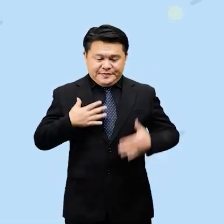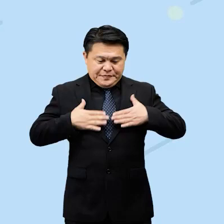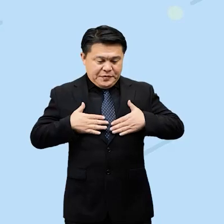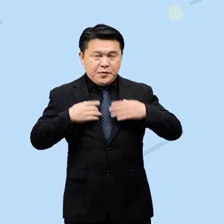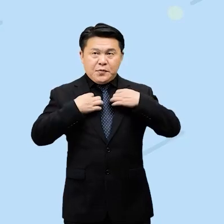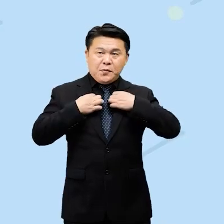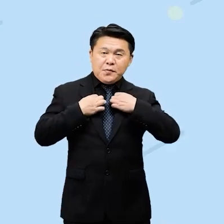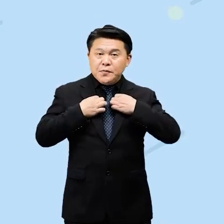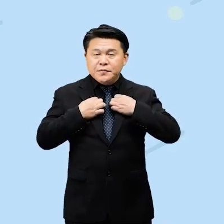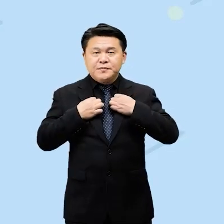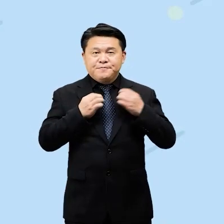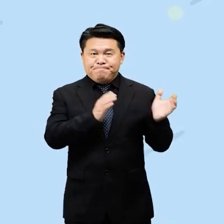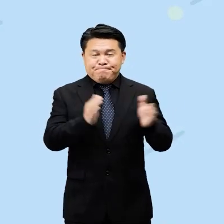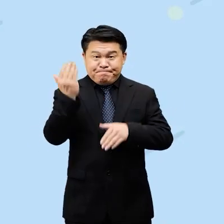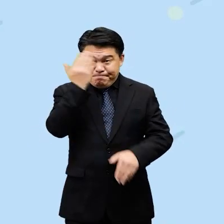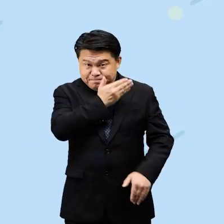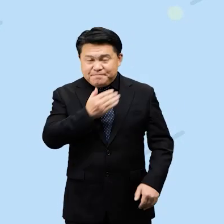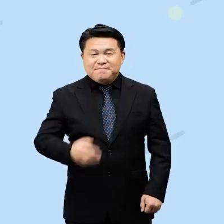옷매무새를 정리합니다.